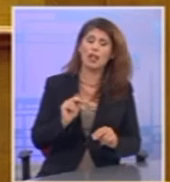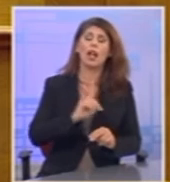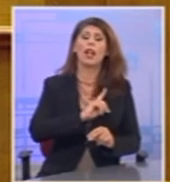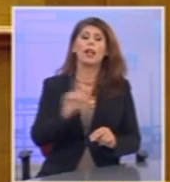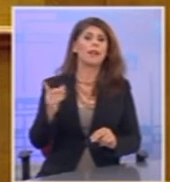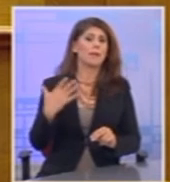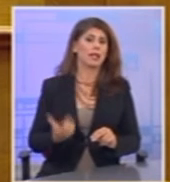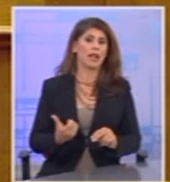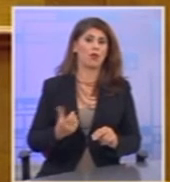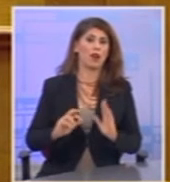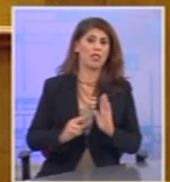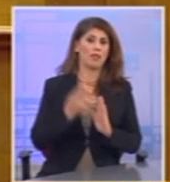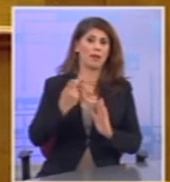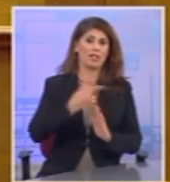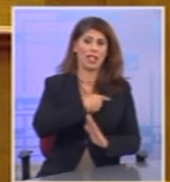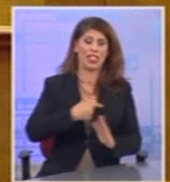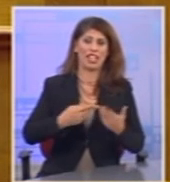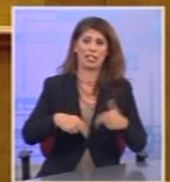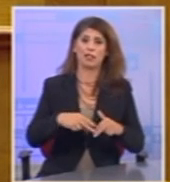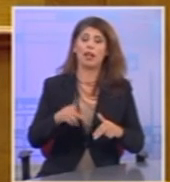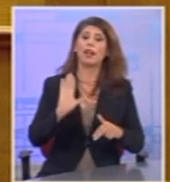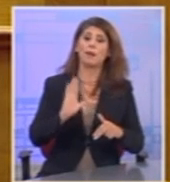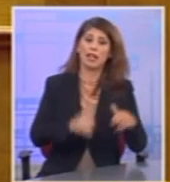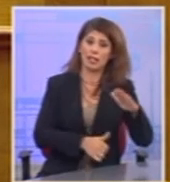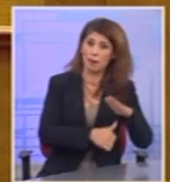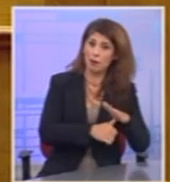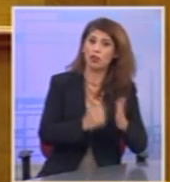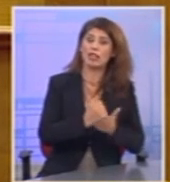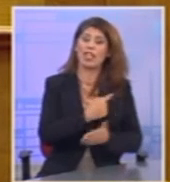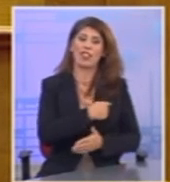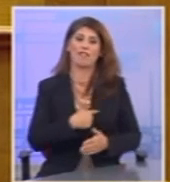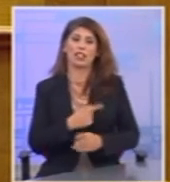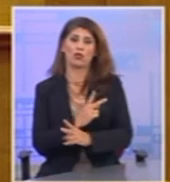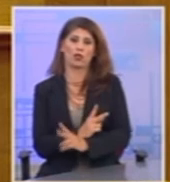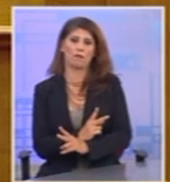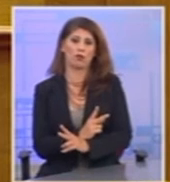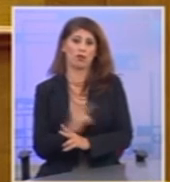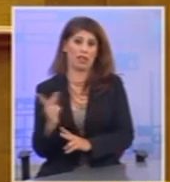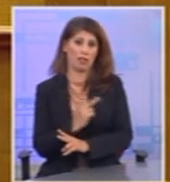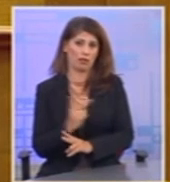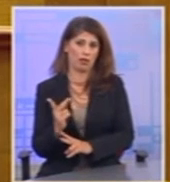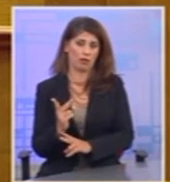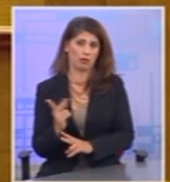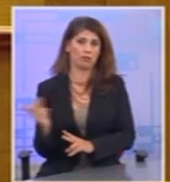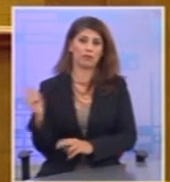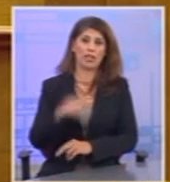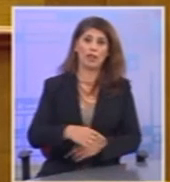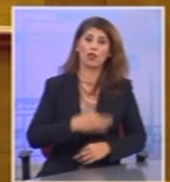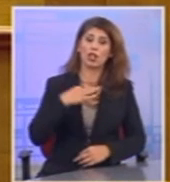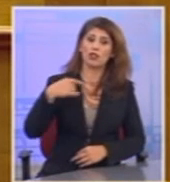διπλές διοικήσεις οι οργανισμοί. Να μην υπάρχει δηλαδή και πρόεδρος και διευθύνων σύμβουλος. Και ήρθε ο κύριος